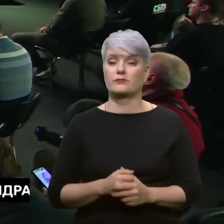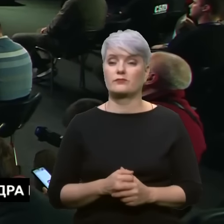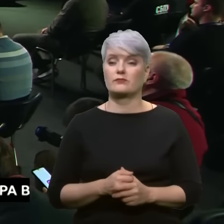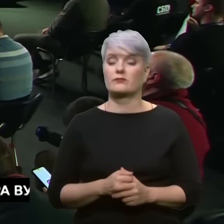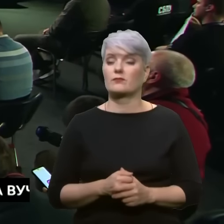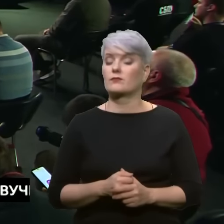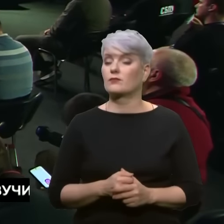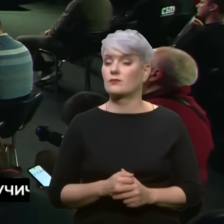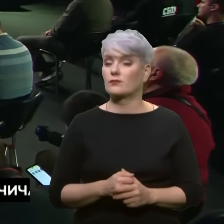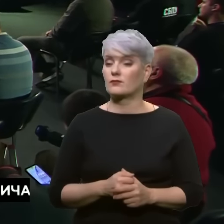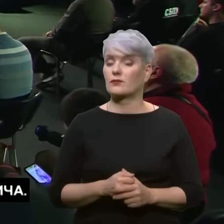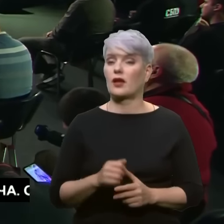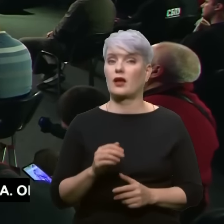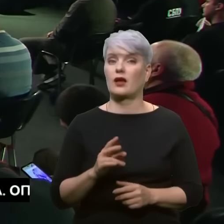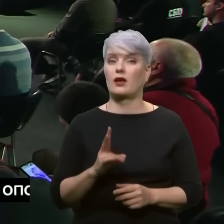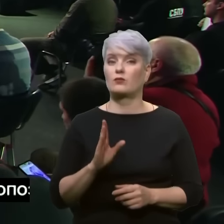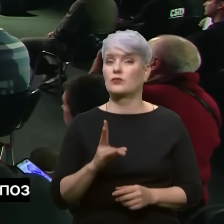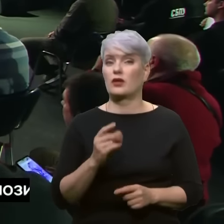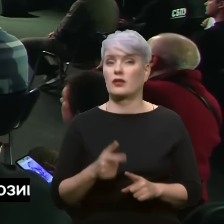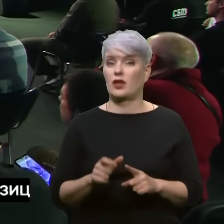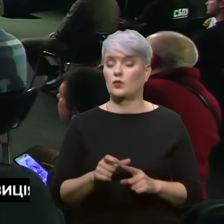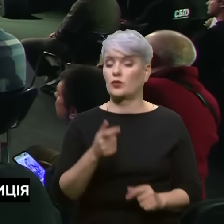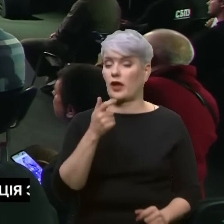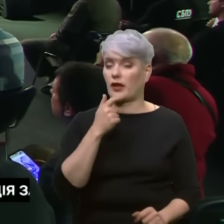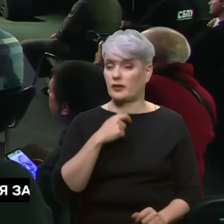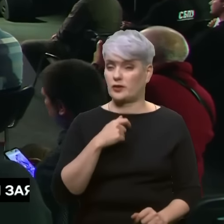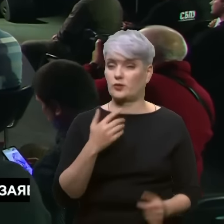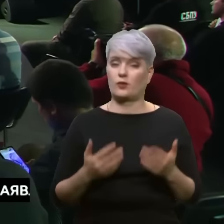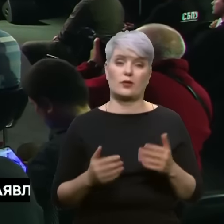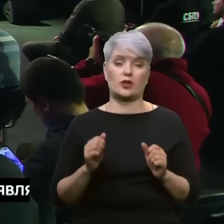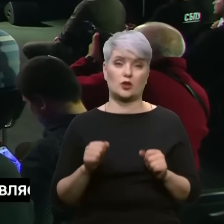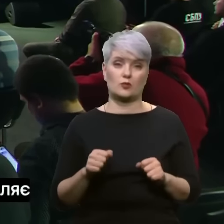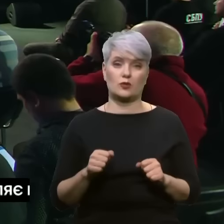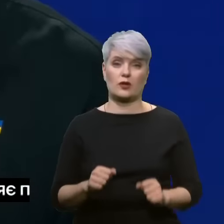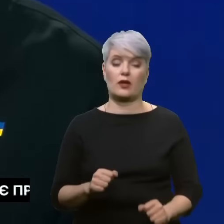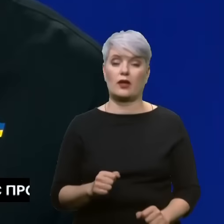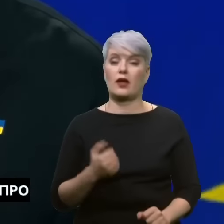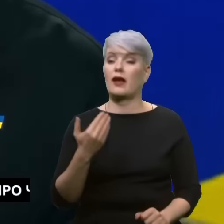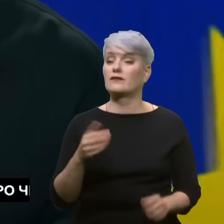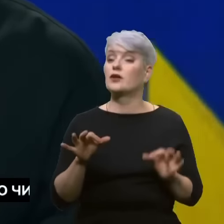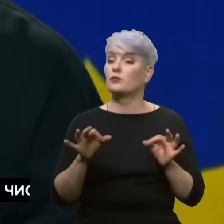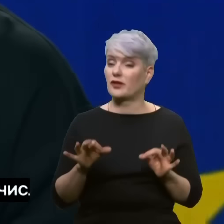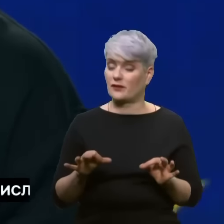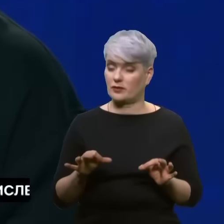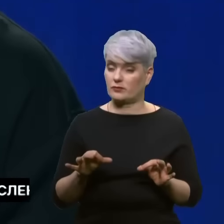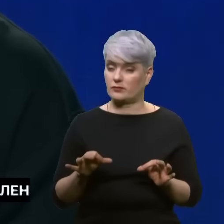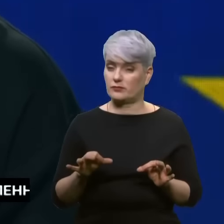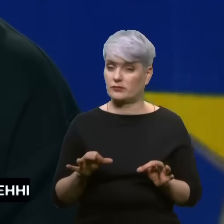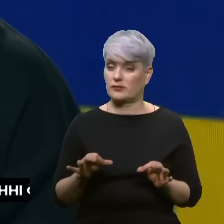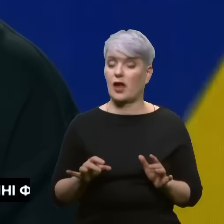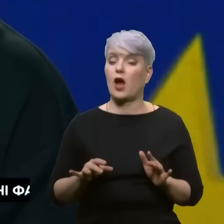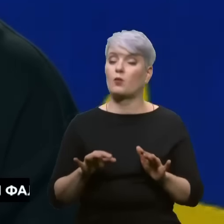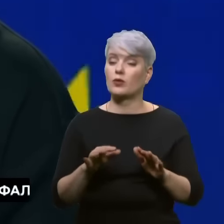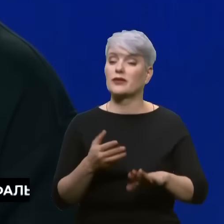Буде не дуже етично, якщо можна. Ви праві,